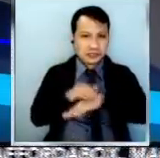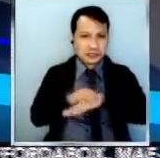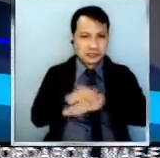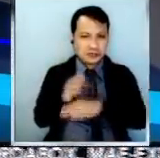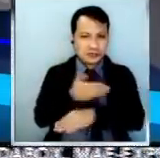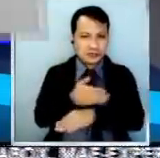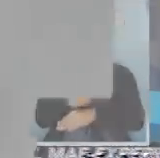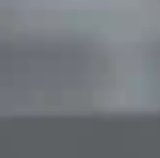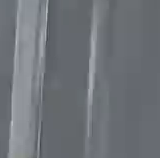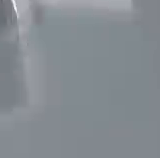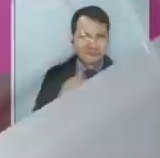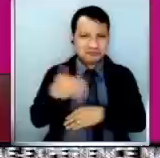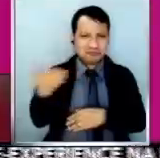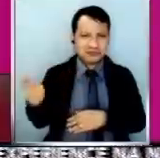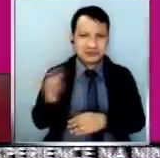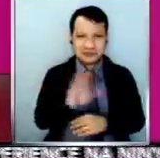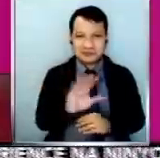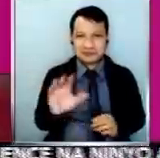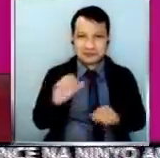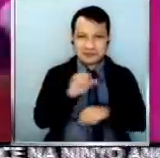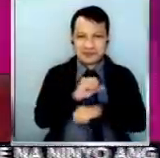chika.